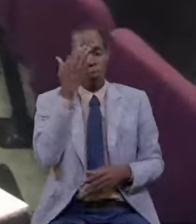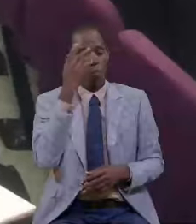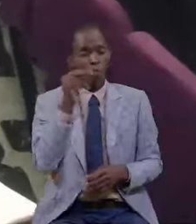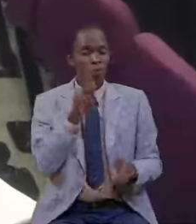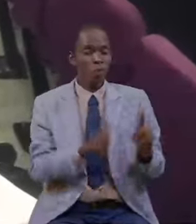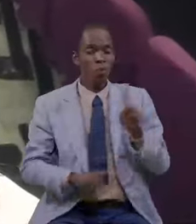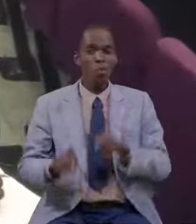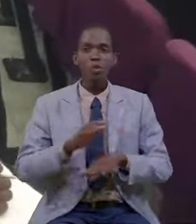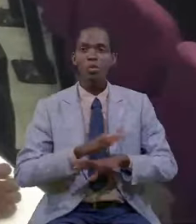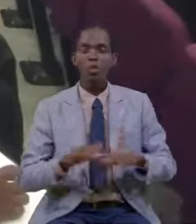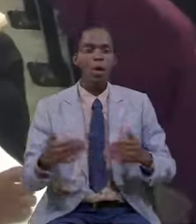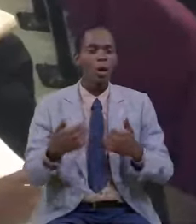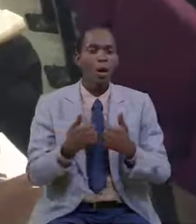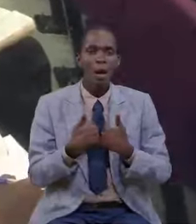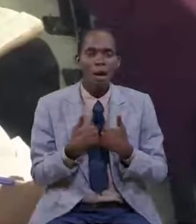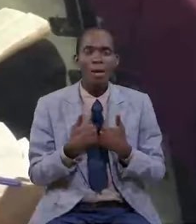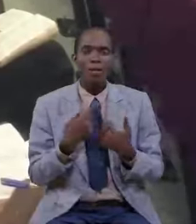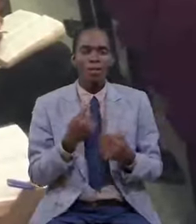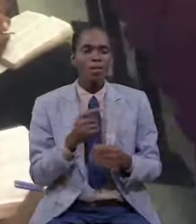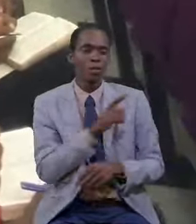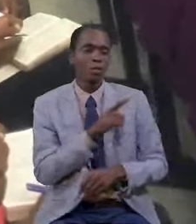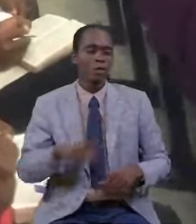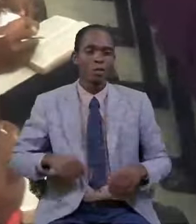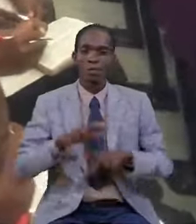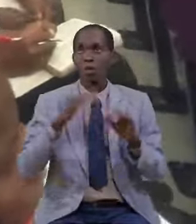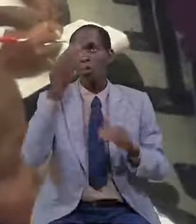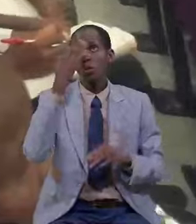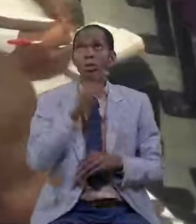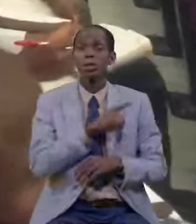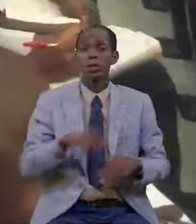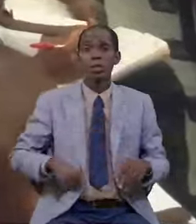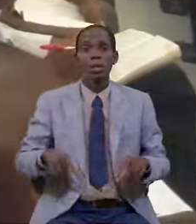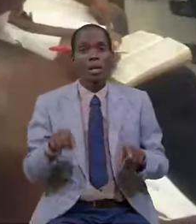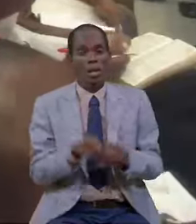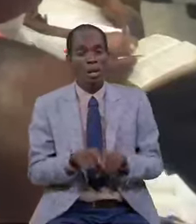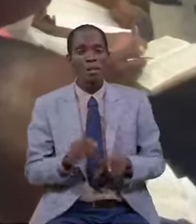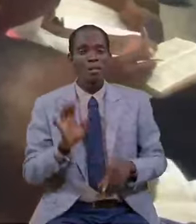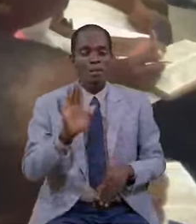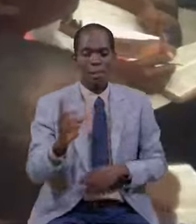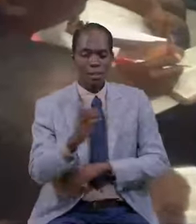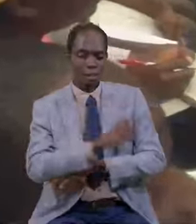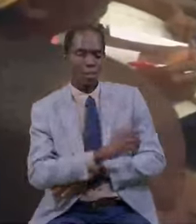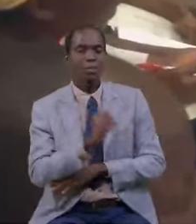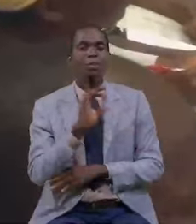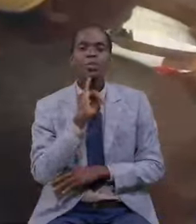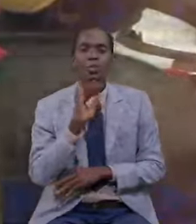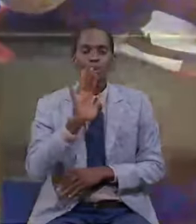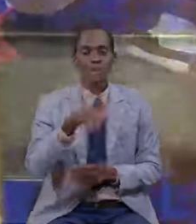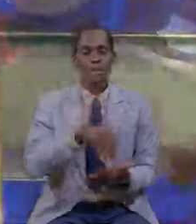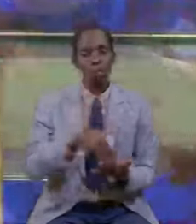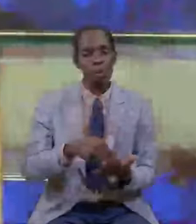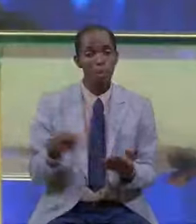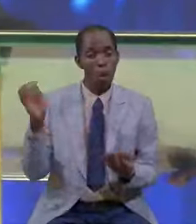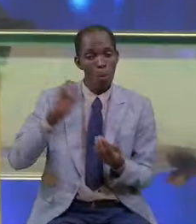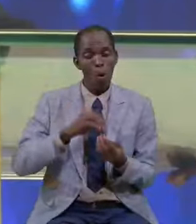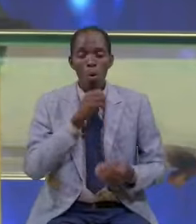pas le Seigneur, les gens qui ne connaissent pas le Seigneur, autant leurs jours, autant leurs faiblesses,